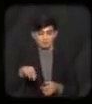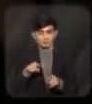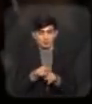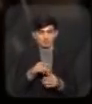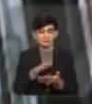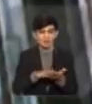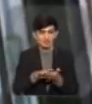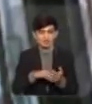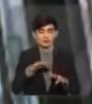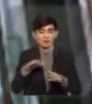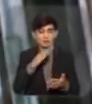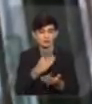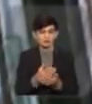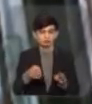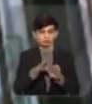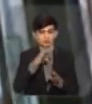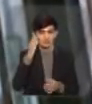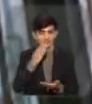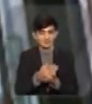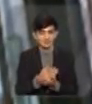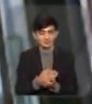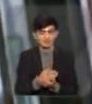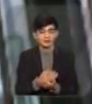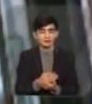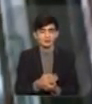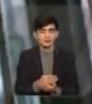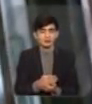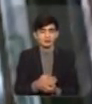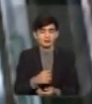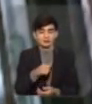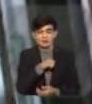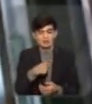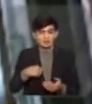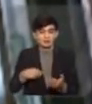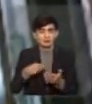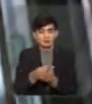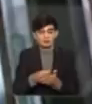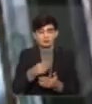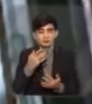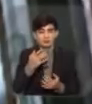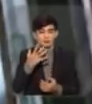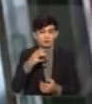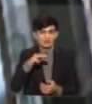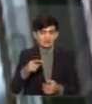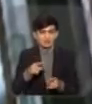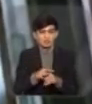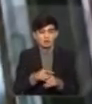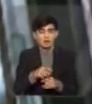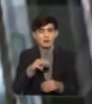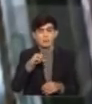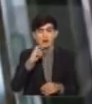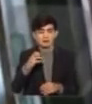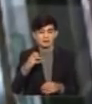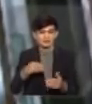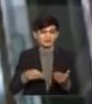жұмыс жүріп жатыр. Ең минимальный ставка, максимальный айтыңыз ба? Минимальный ставка 5000. Максимальный. Максимальный по